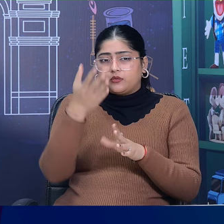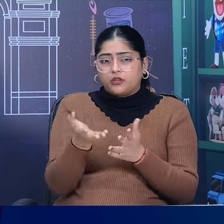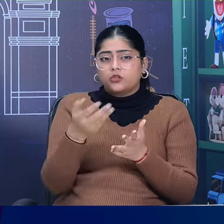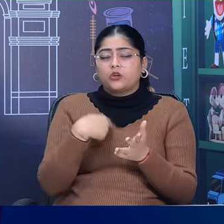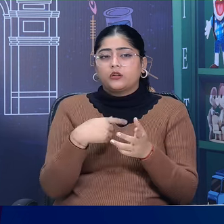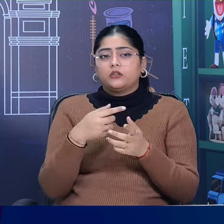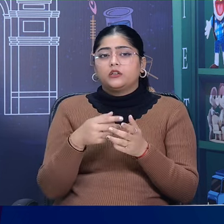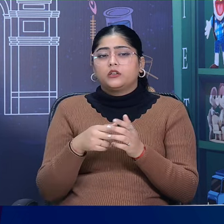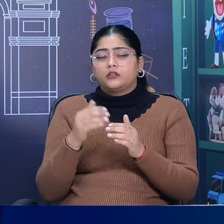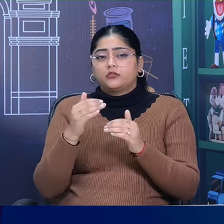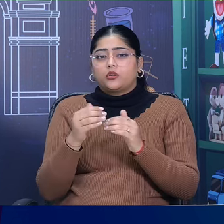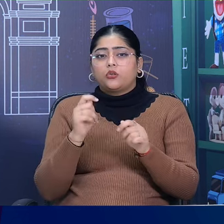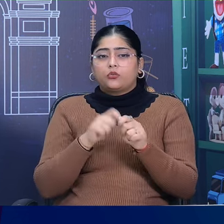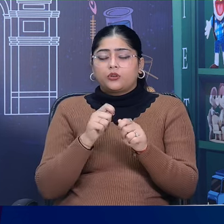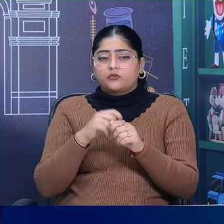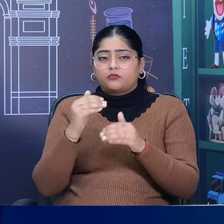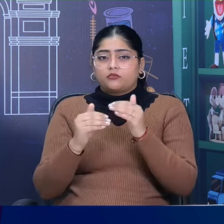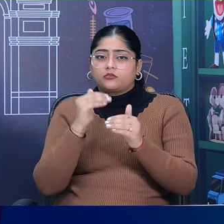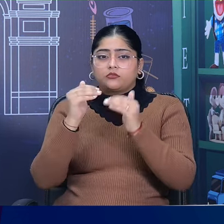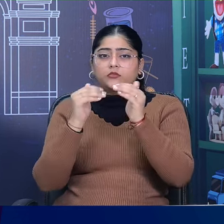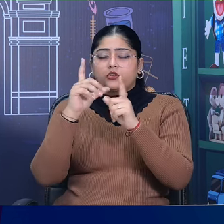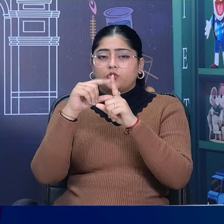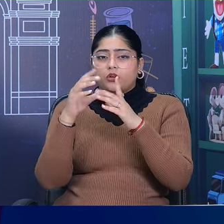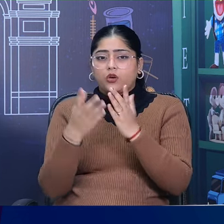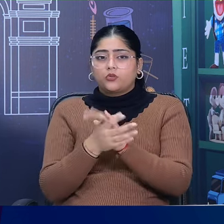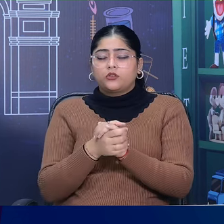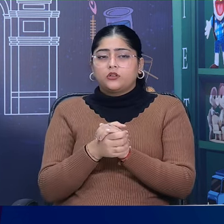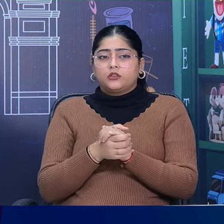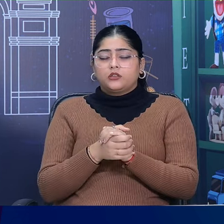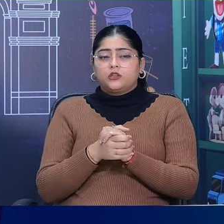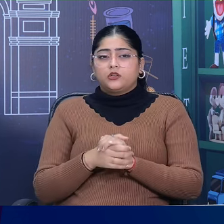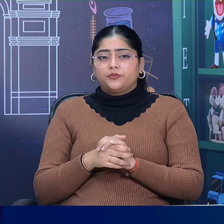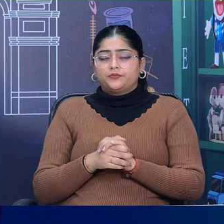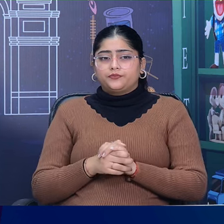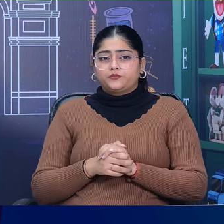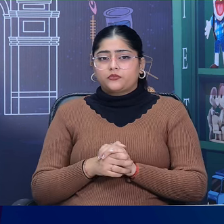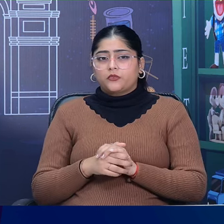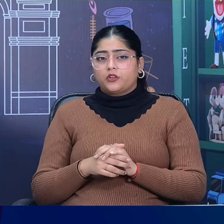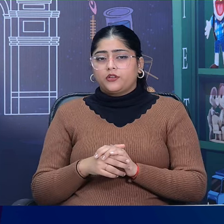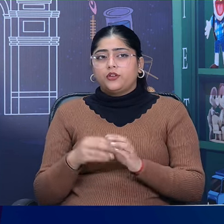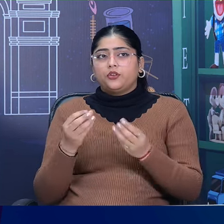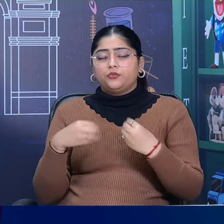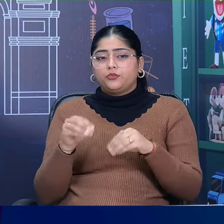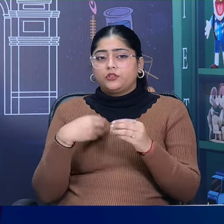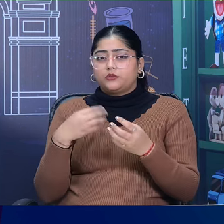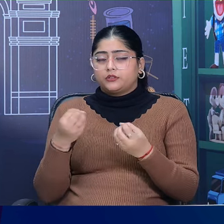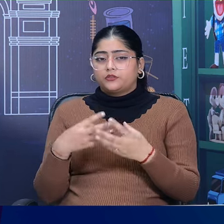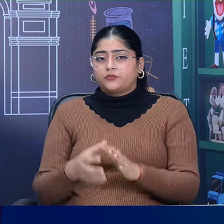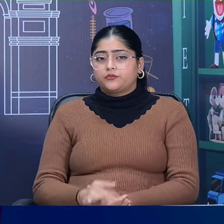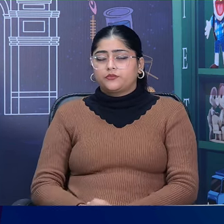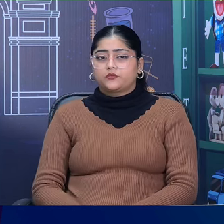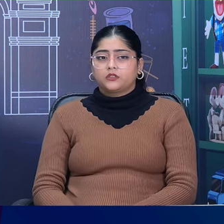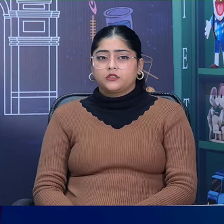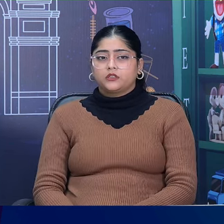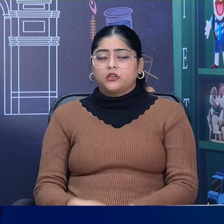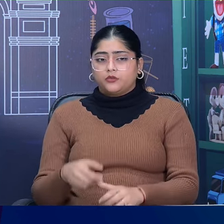जो है काम आगे चलता है एक ब्लॉक लेवल पर डिस्ट्रिक्ट लेवल पर जैसे कि सर बता रहे हैं सर आगे इस विषय में आपसे क्या जानेंगे जी अब मैं